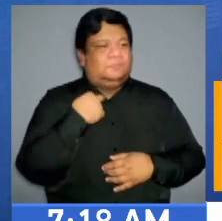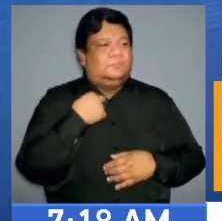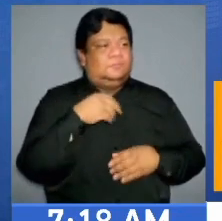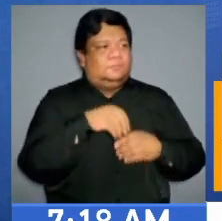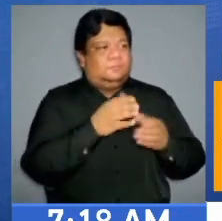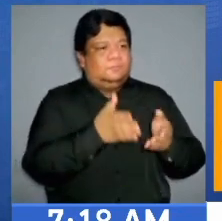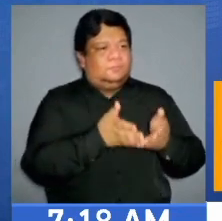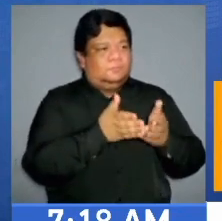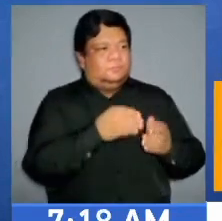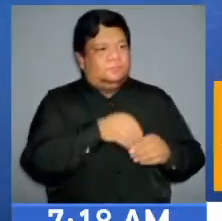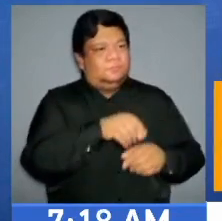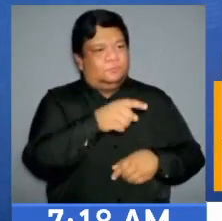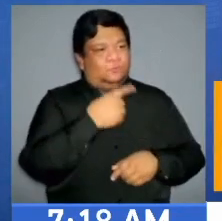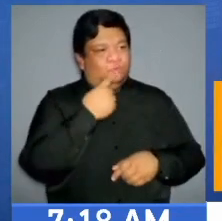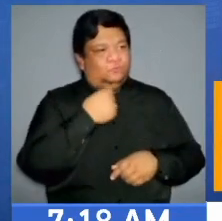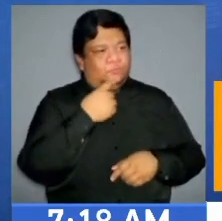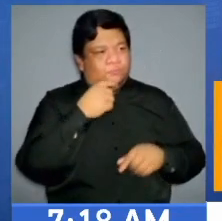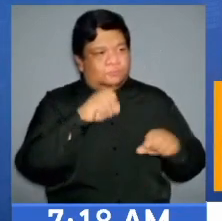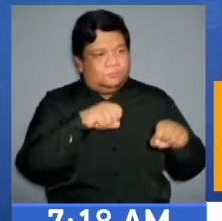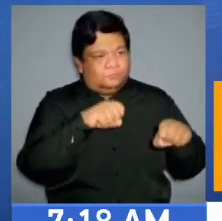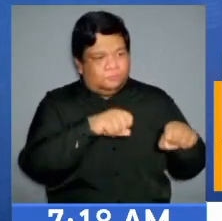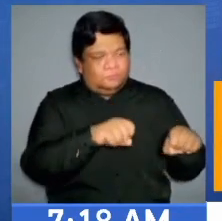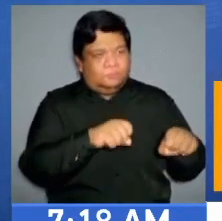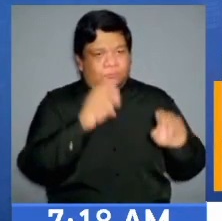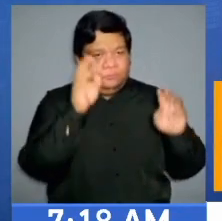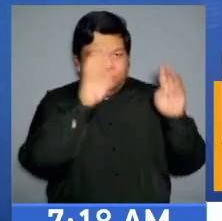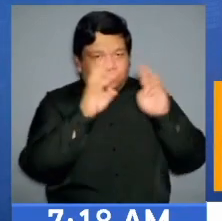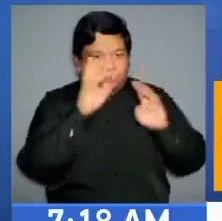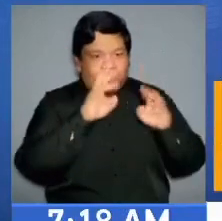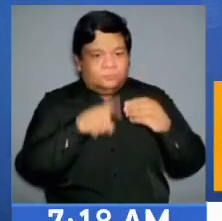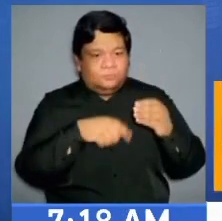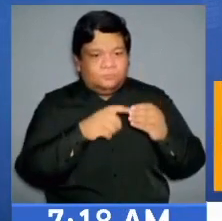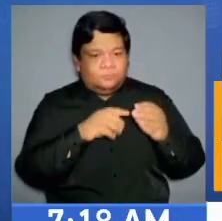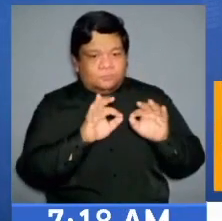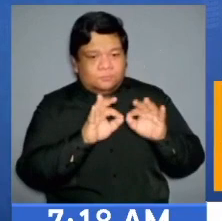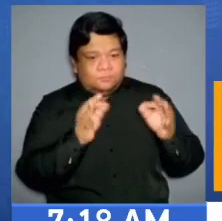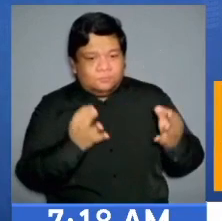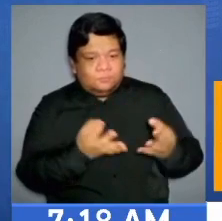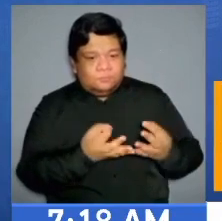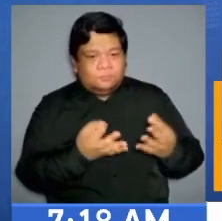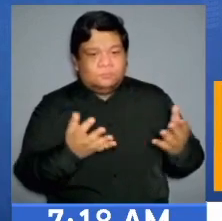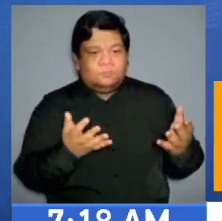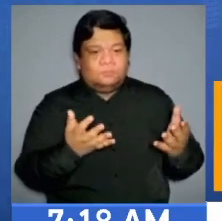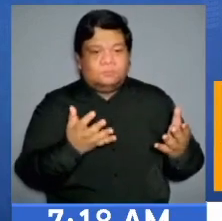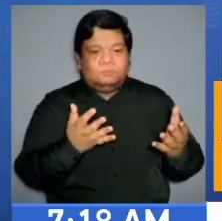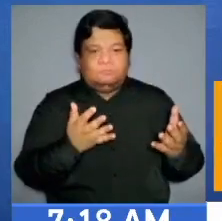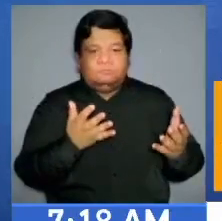papaano, nag-aalala po sila sa kaligtasan ng kanilang mga mahal sa buhay. Mensahe po ninyo.